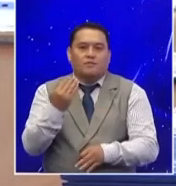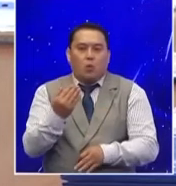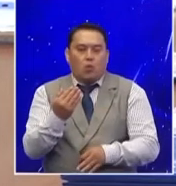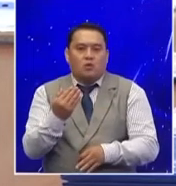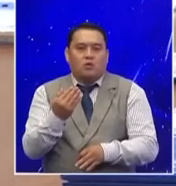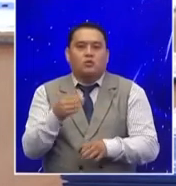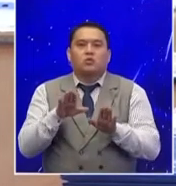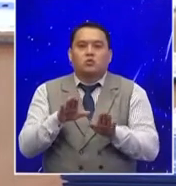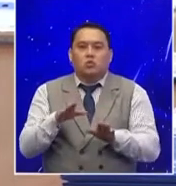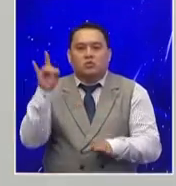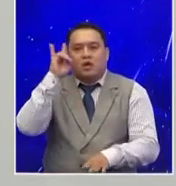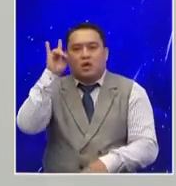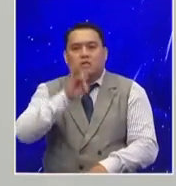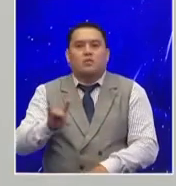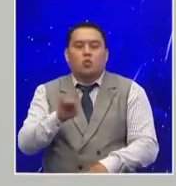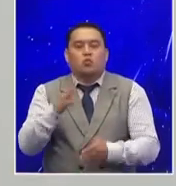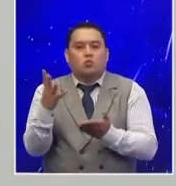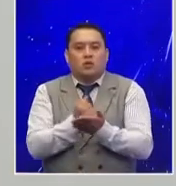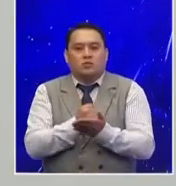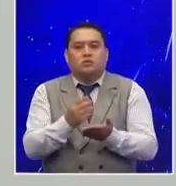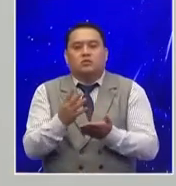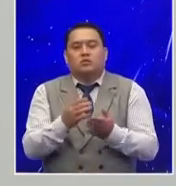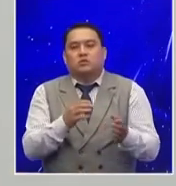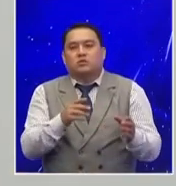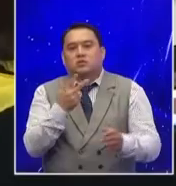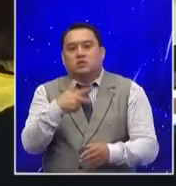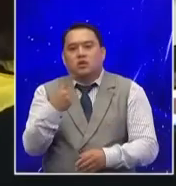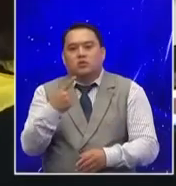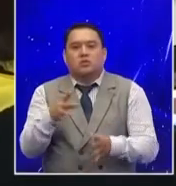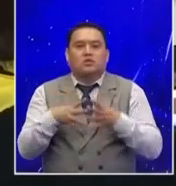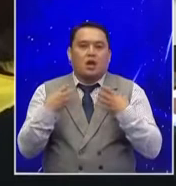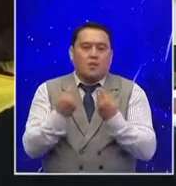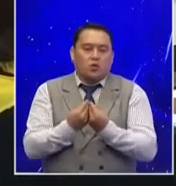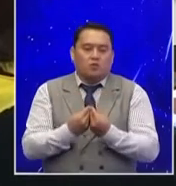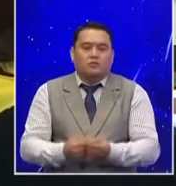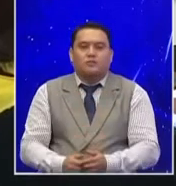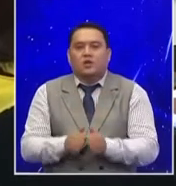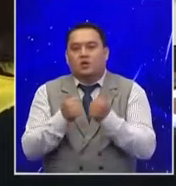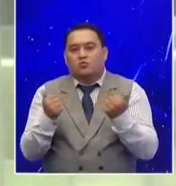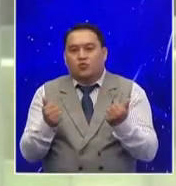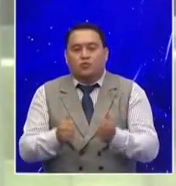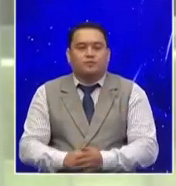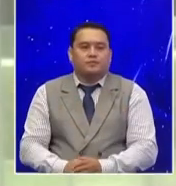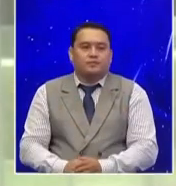в одном только Сарканском районе удалось сохранить 31 семью, которая находилась на грани развода.